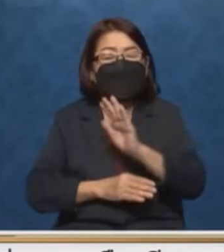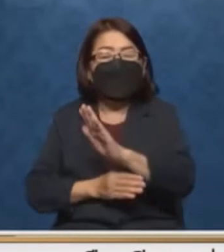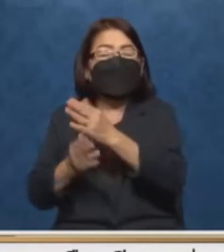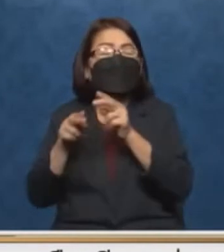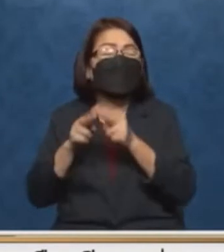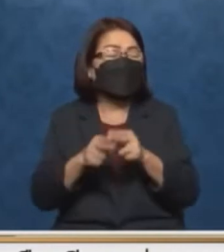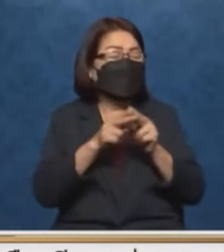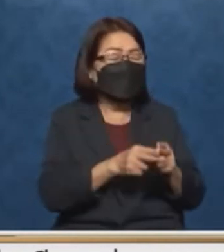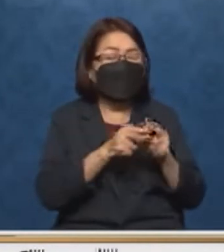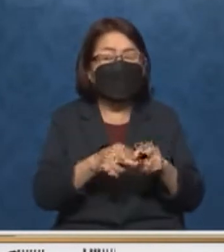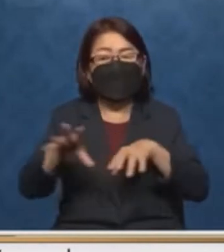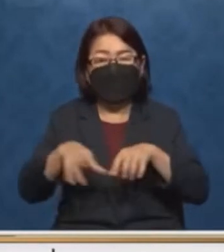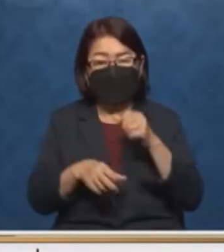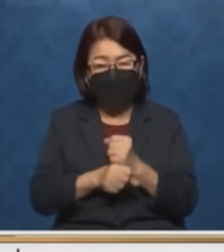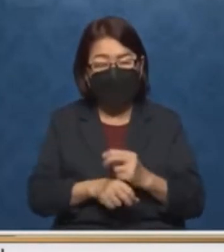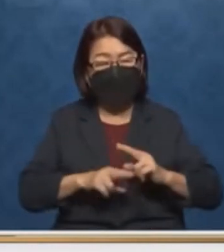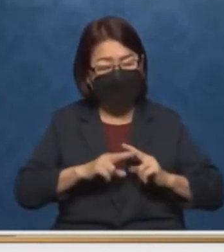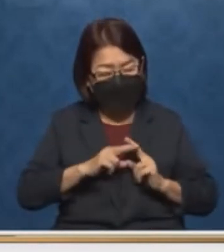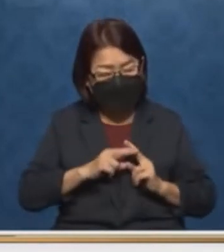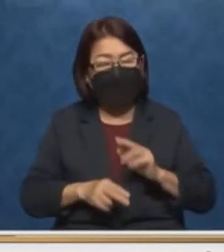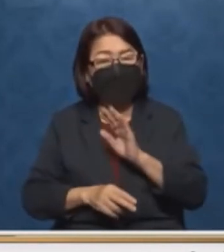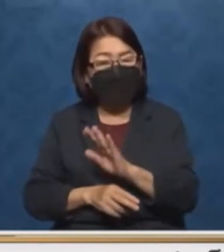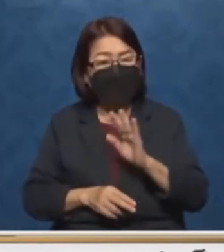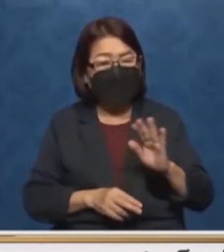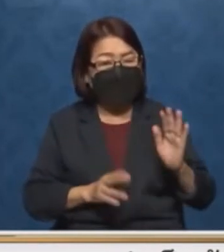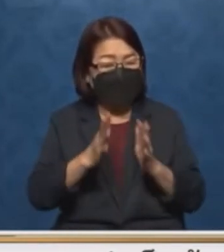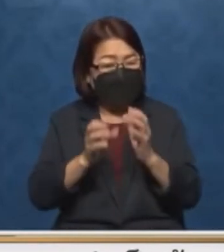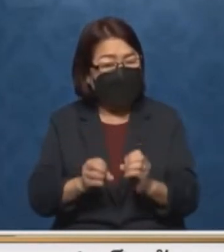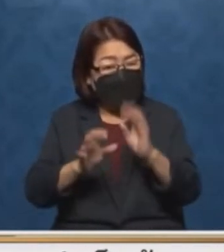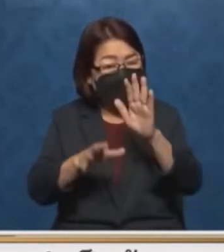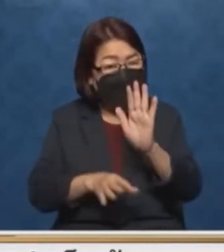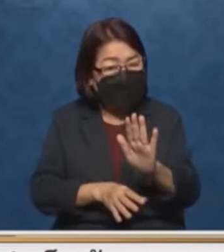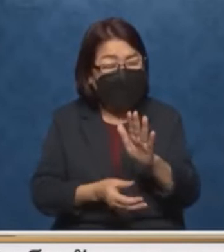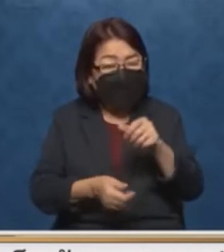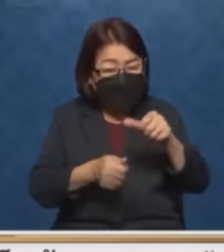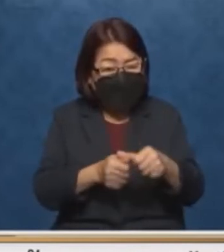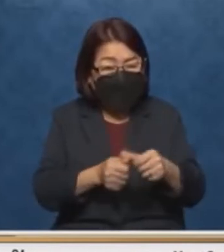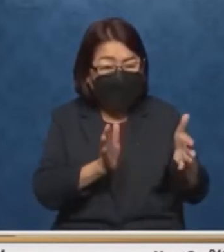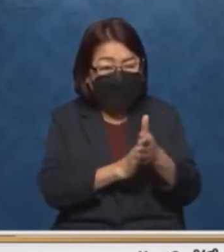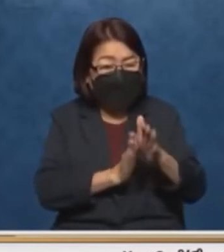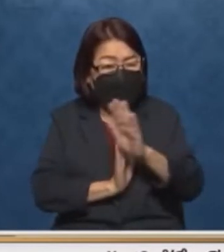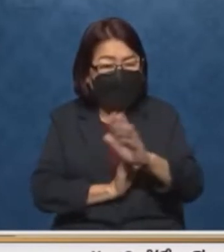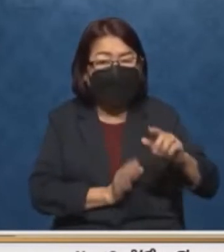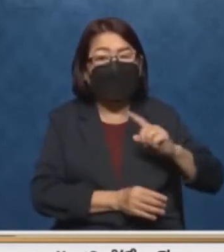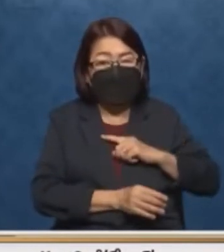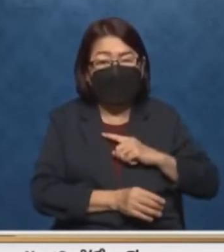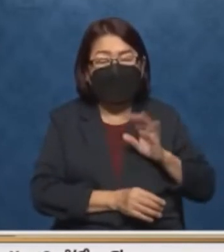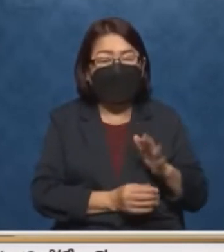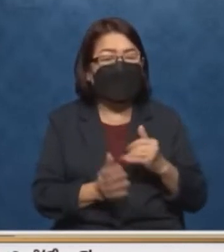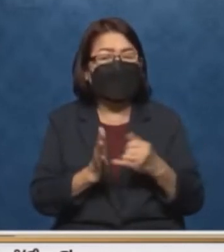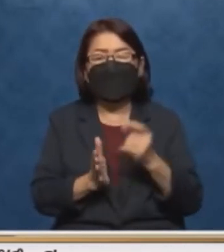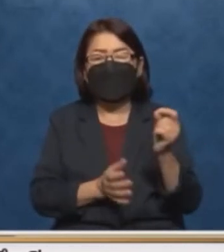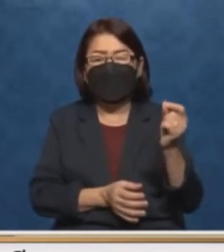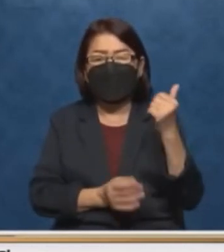การของตัวเองดูแลรับผิดชอบบุคลากรทางการศึกษาในเขตพื้นที่ของตัวเองสะดวกรวด